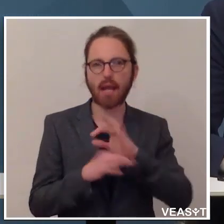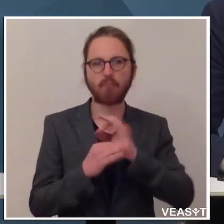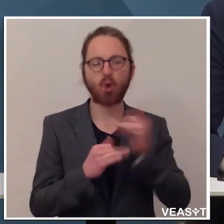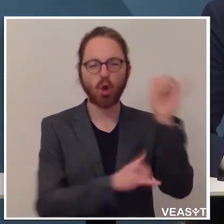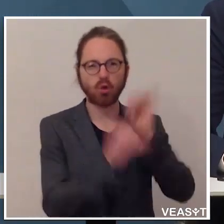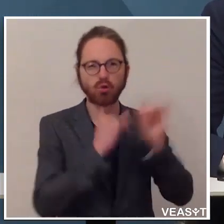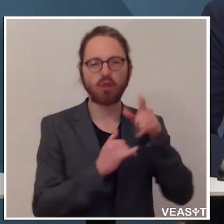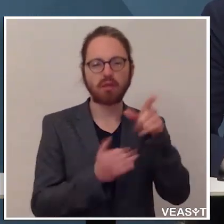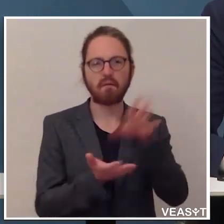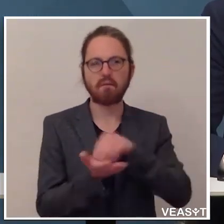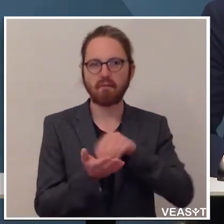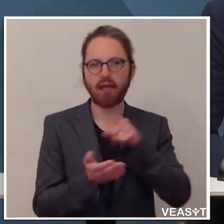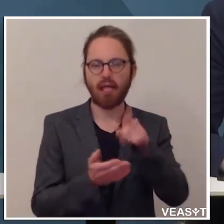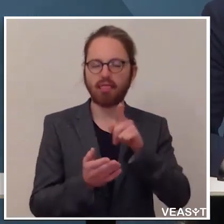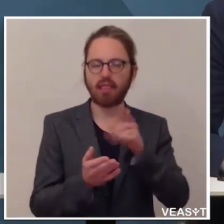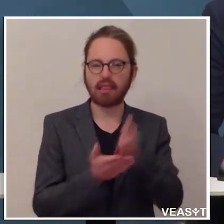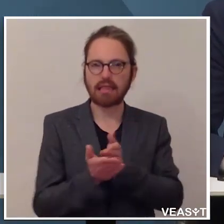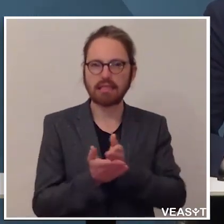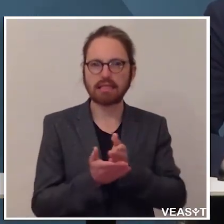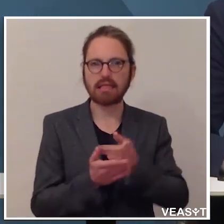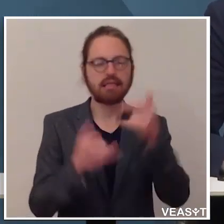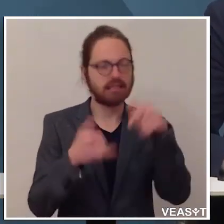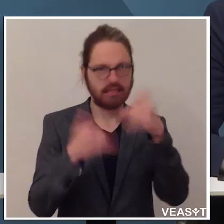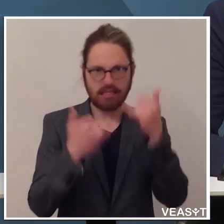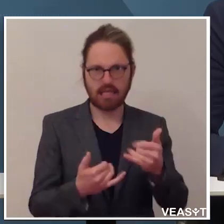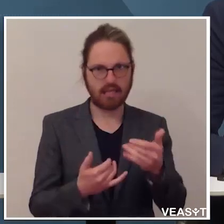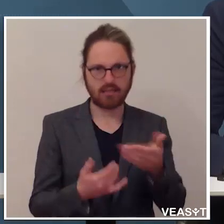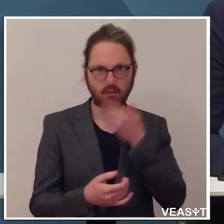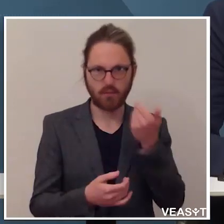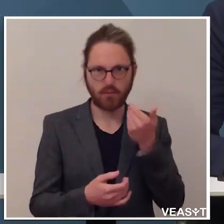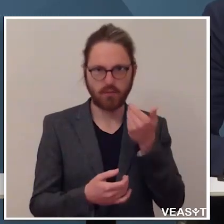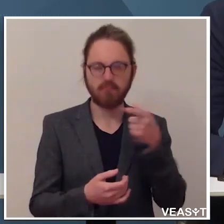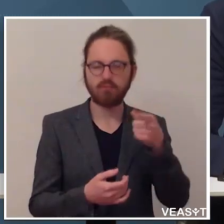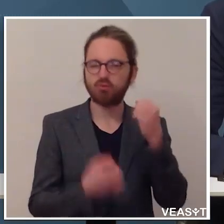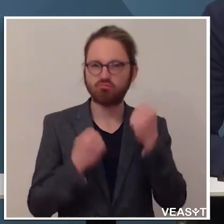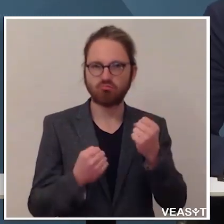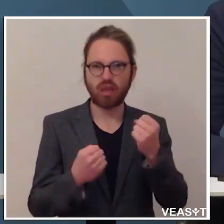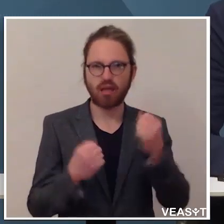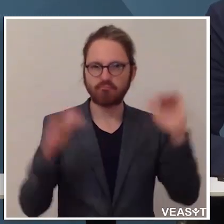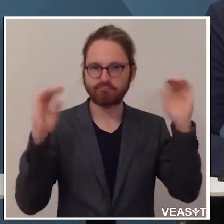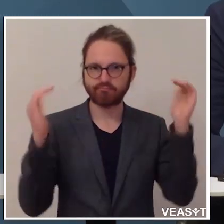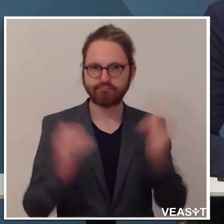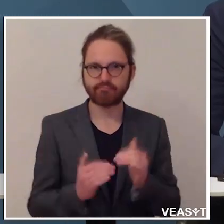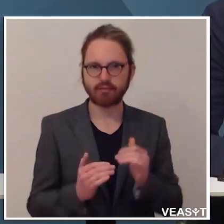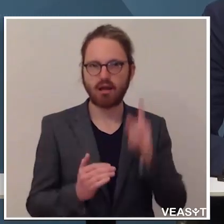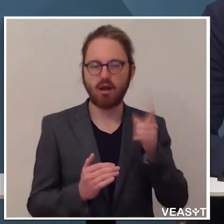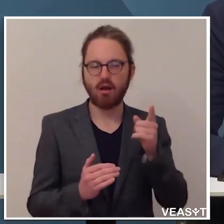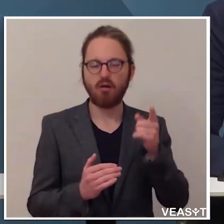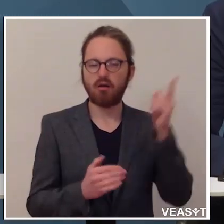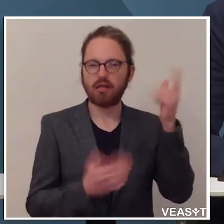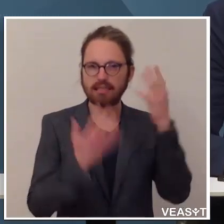es Einheimische als auch Touristen, die die Dienste benutzt haben. Das ist jetzt nicht mehr der Fall. Wir haben eine Reduzierung